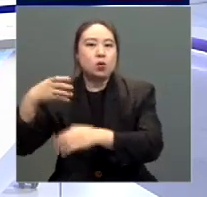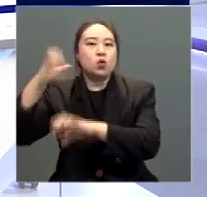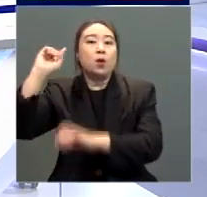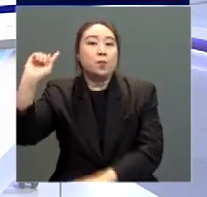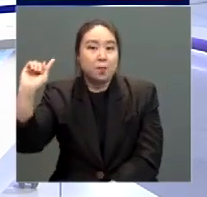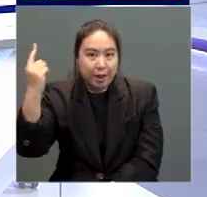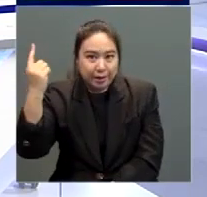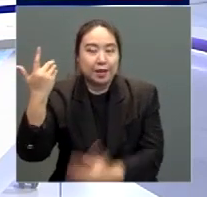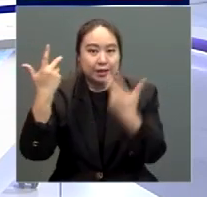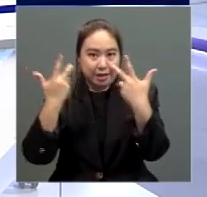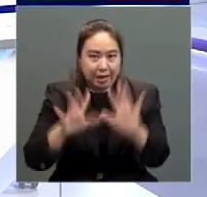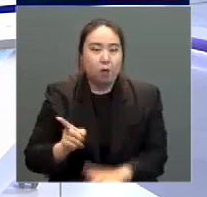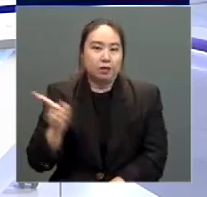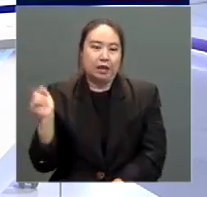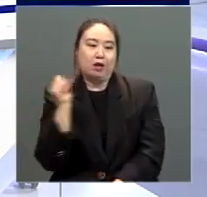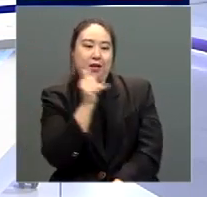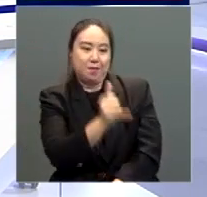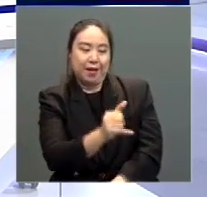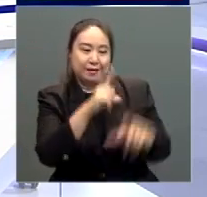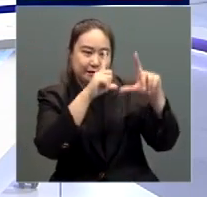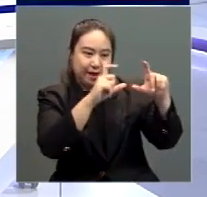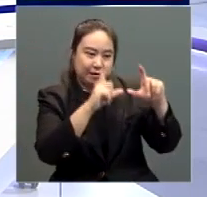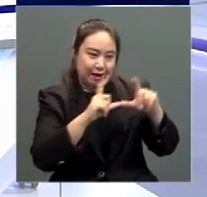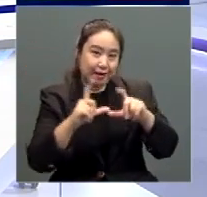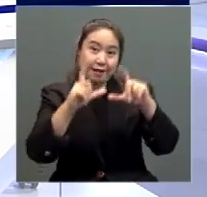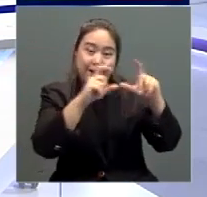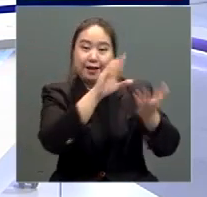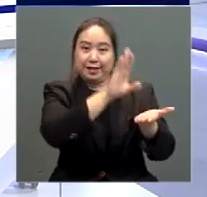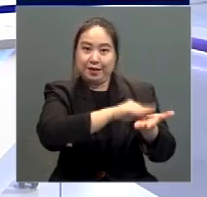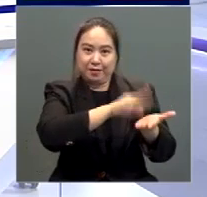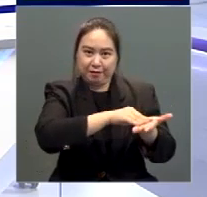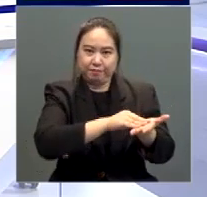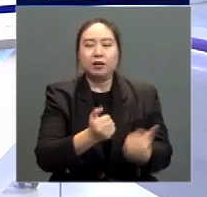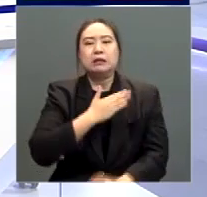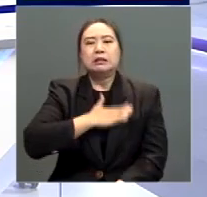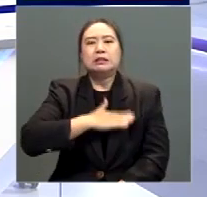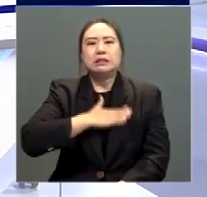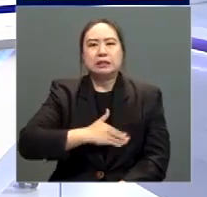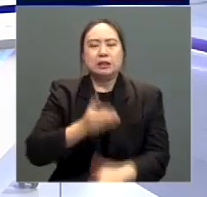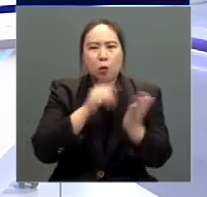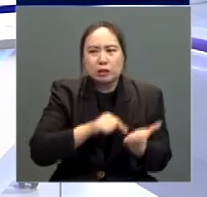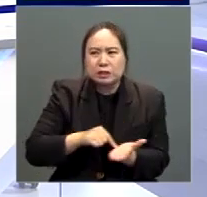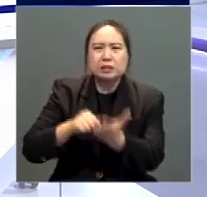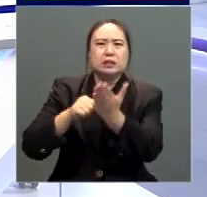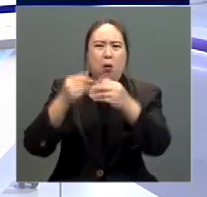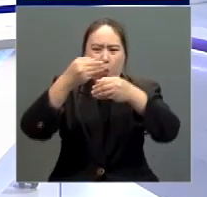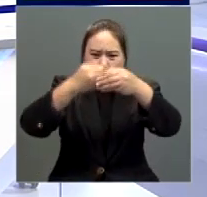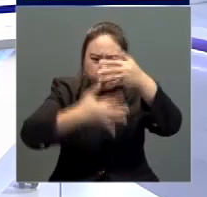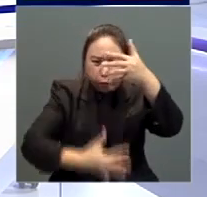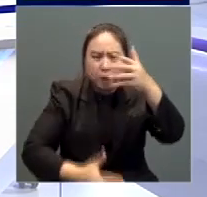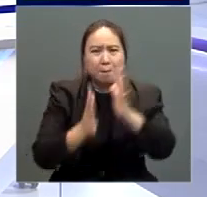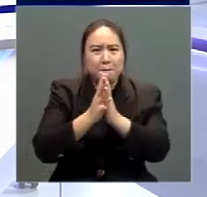ที่ก็จะลงพื้นที่ไปแล้วก็ไปถ่ายรูปเพื่อเก็บข้อมูลใจเย็นๆเพราะว่าคนยื่นเนี่ยเยอะมากจริง